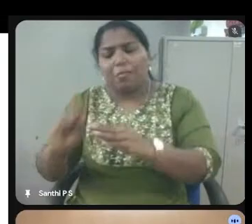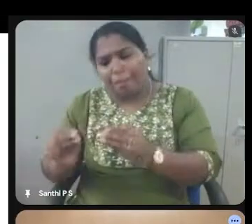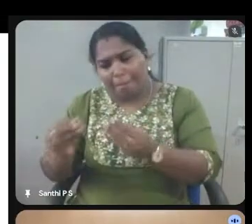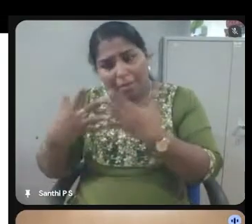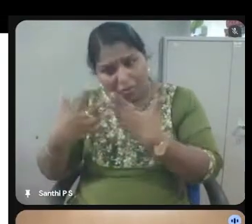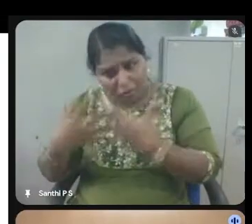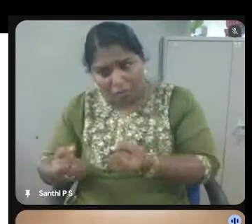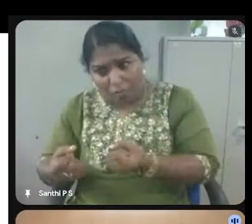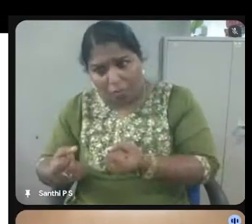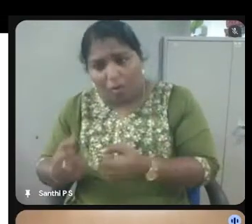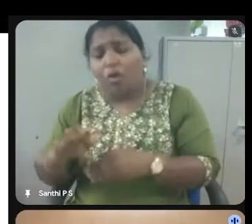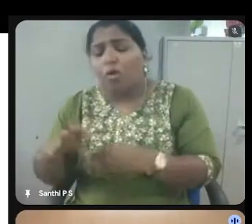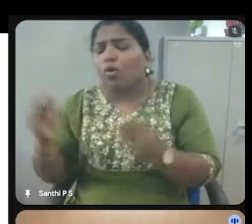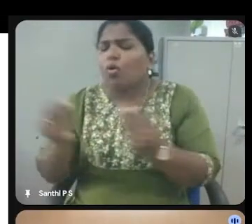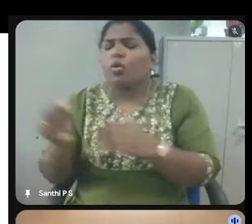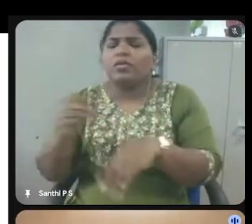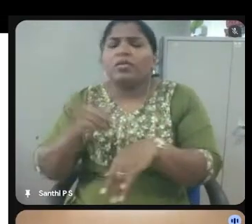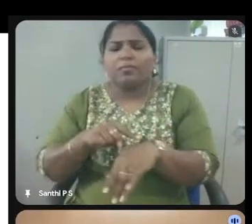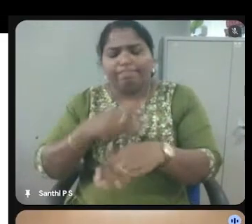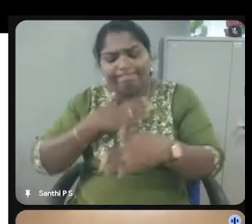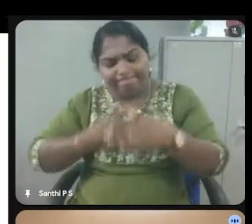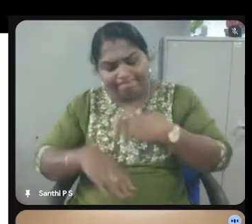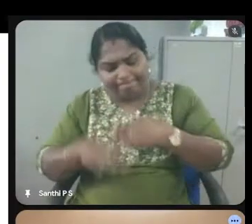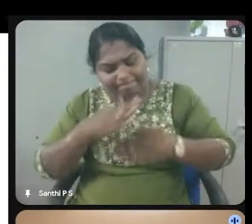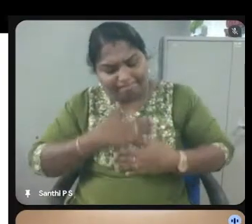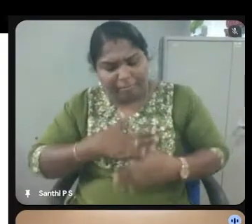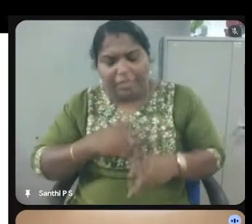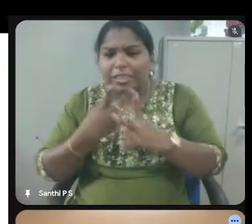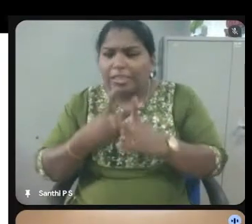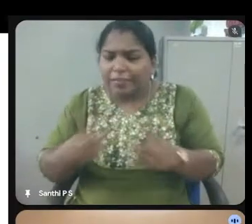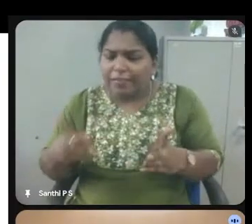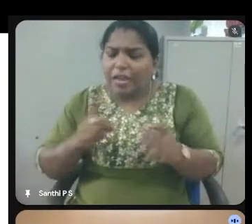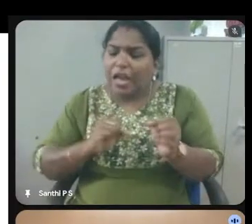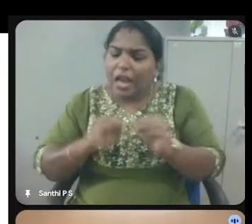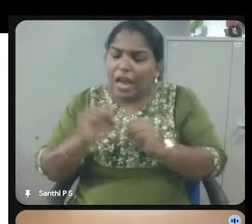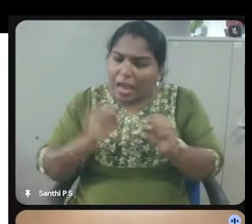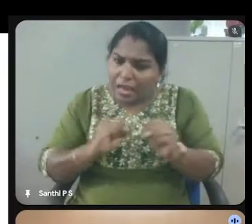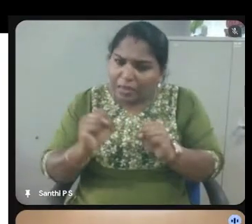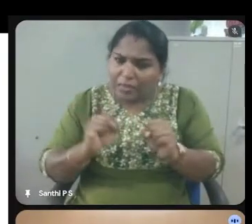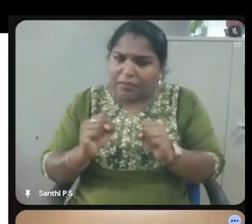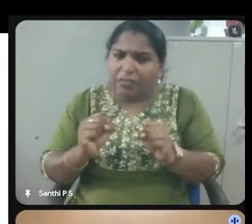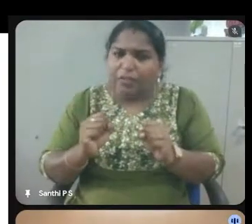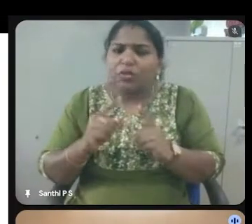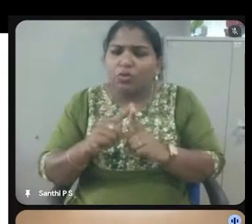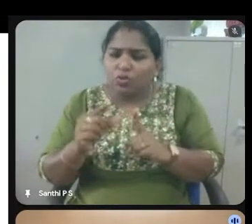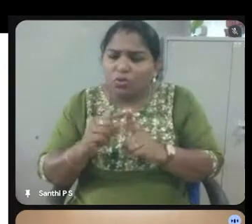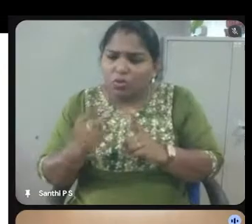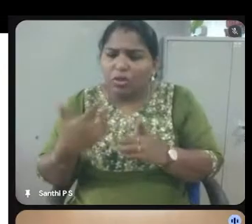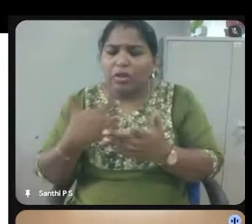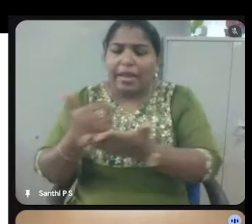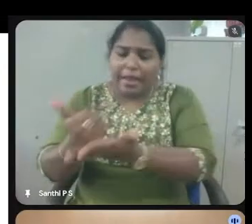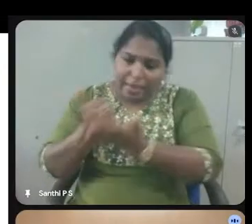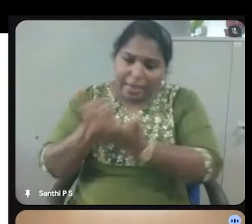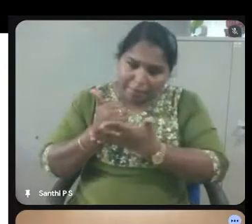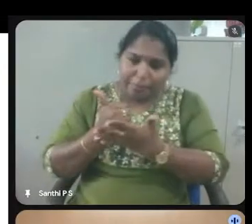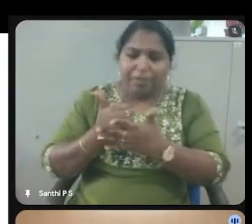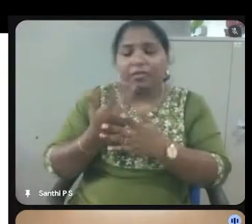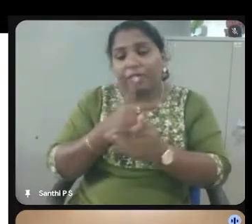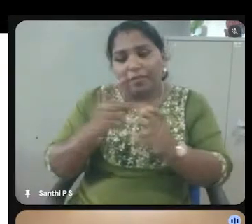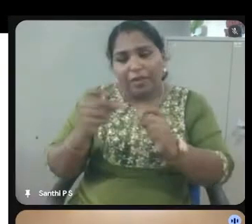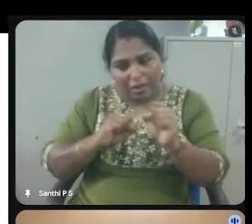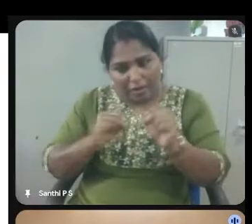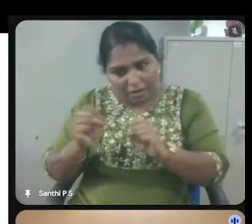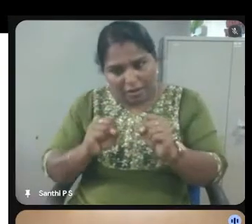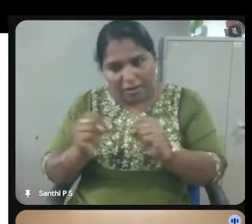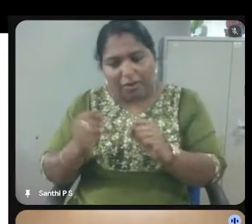വെച്ചാൽ കുറച്ച് സമയം ക്ഷമയോടെ ഇരുന്ന് ചെയ്യേണ്ട ഏതൊരു ആക്ടിവിറ്റിയും നമ്മളെ സിറ്റിംഗ് ടോളറൻസും അറ്റൻഷനും ഒക്കെ കൂടാൻ സഹായിക്കുന്ന ആക്ടിവിറ്റീസ് ആണ്. അപ്പം സ്ക്രീൻ